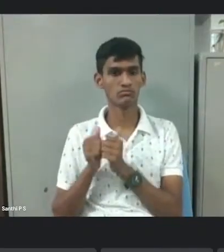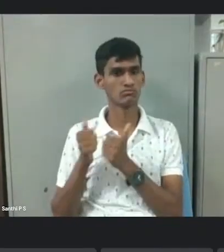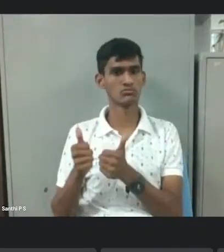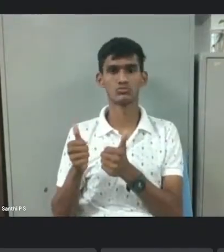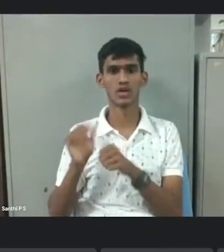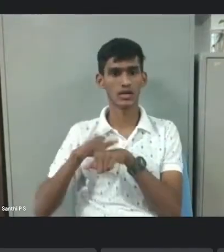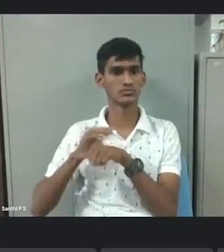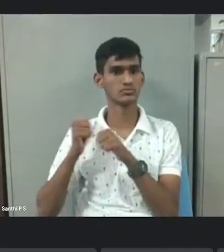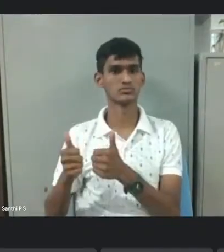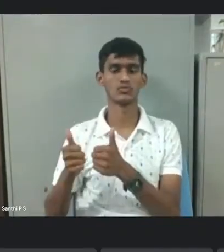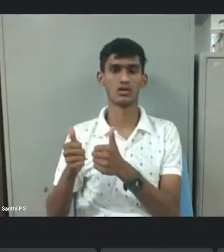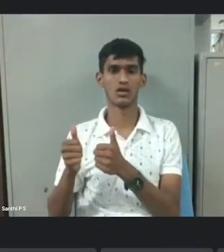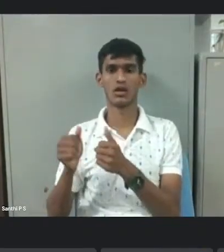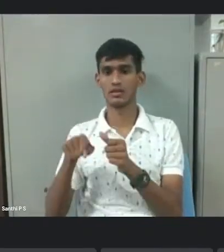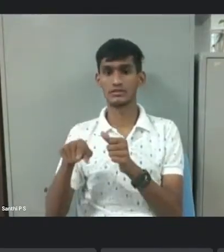കിട്ടുമ്പോൾ തീർച്ചയായിട്ടും അതിനൊരു